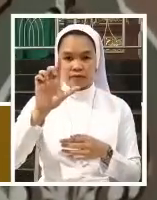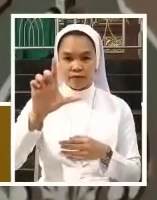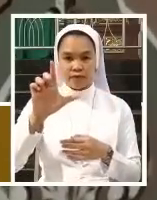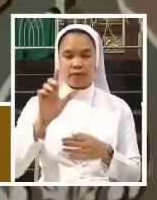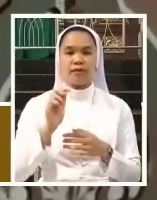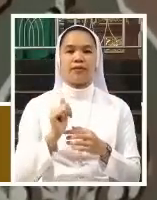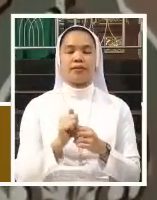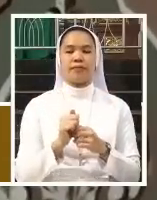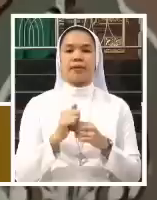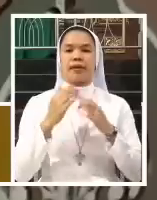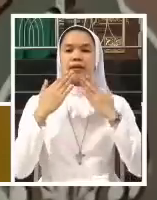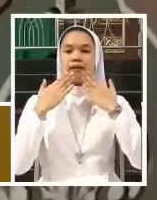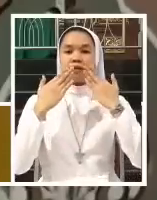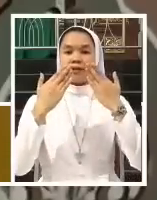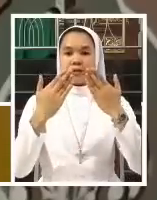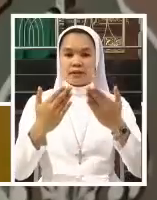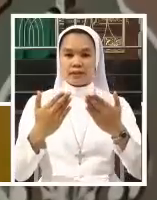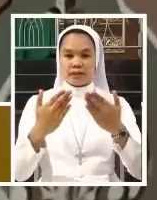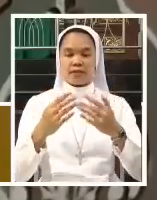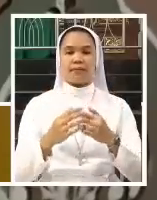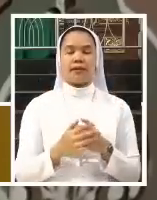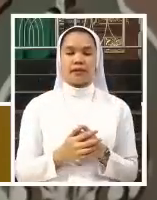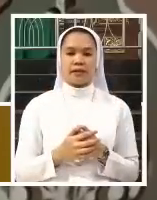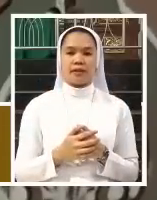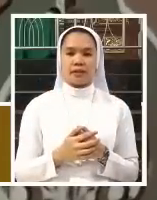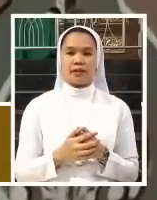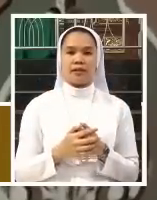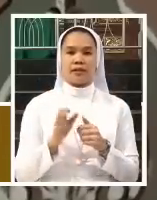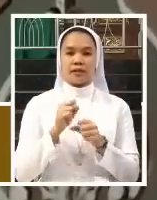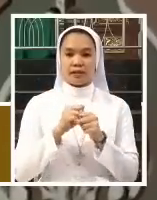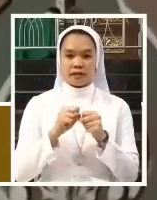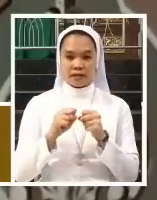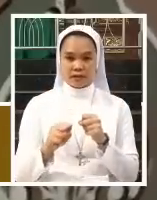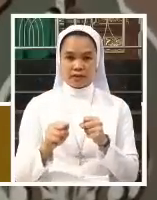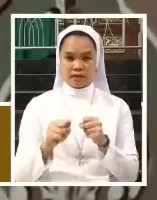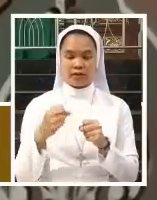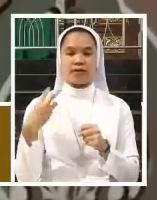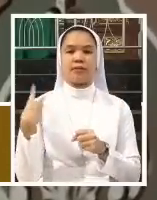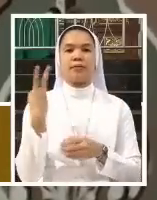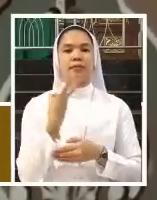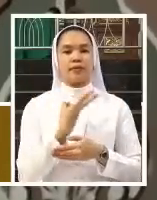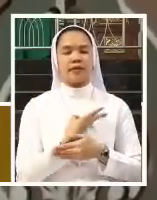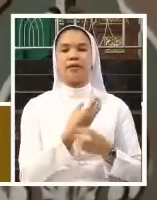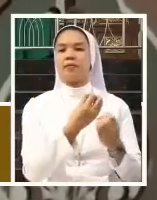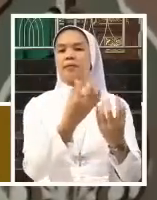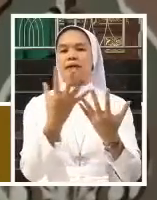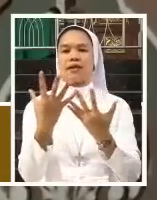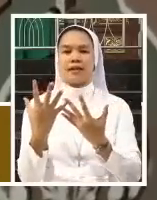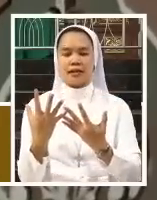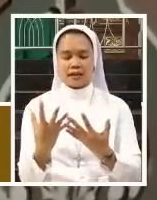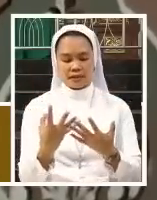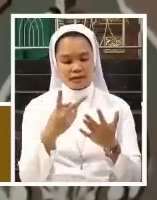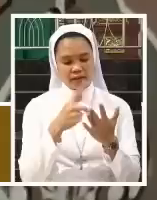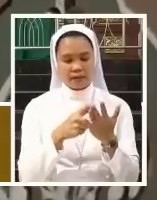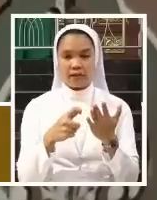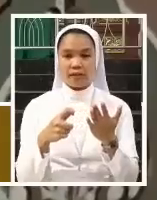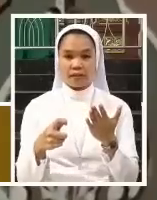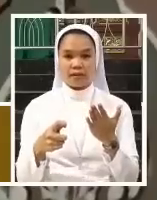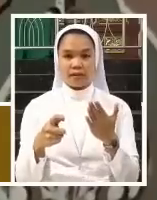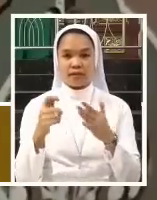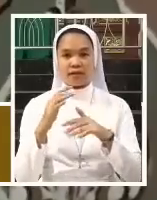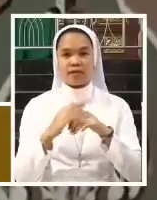of gratitude or thanksgiving. Kaya nga, ang pinakatakulang kinigibo niya to, especially sa